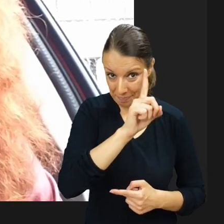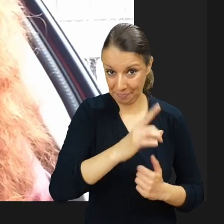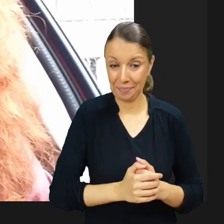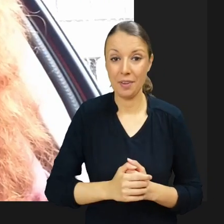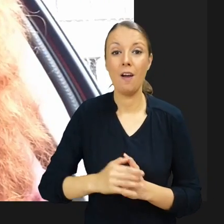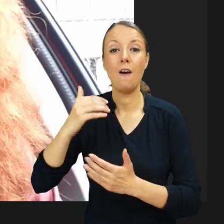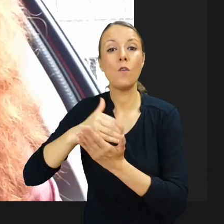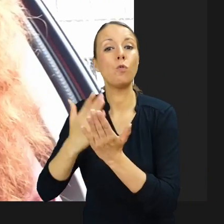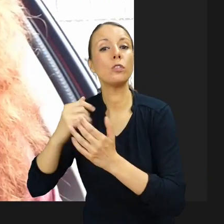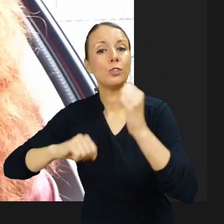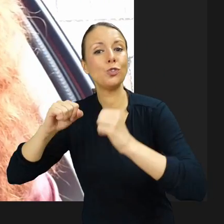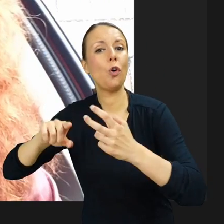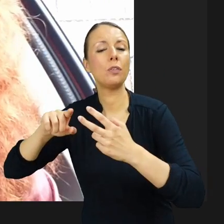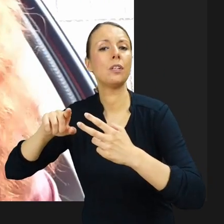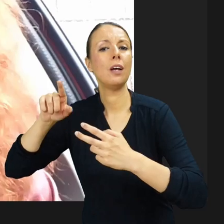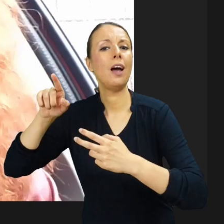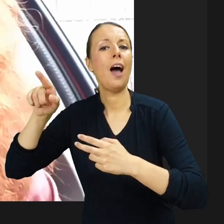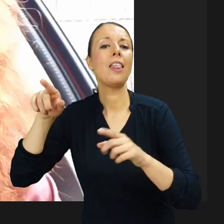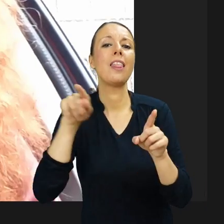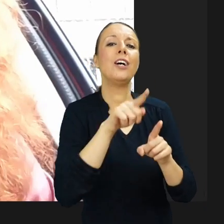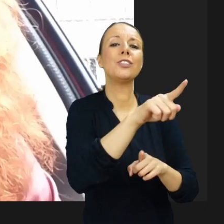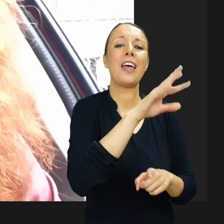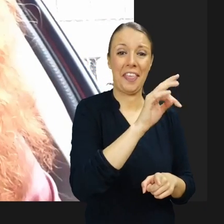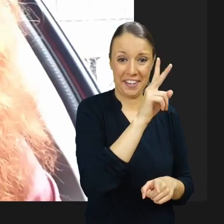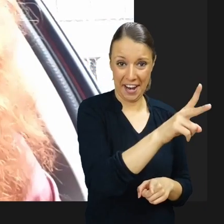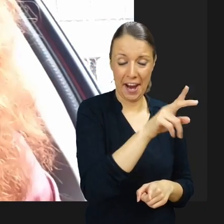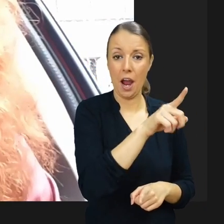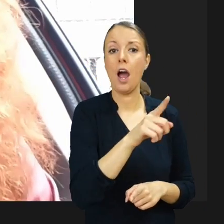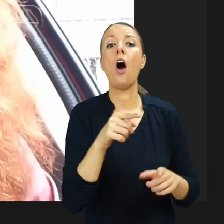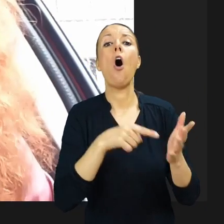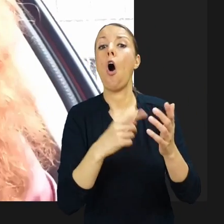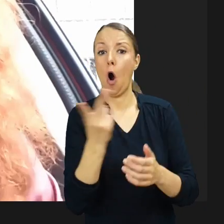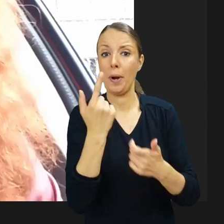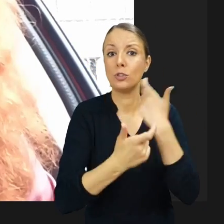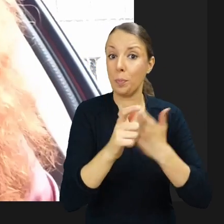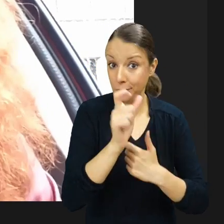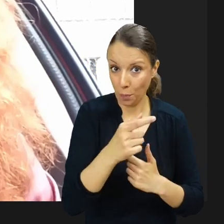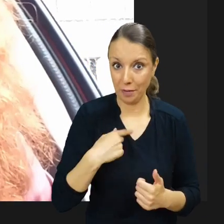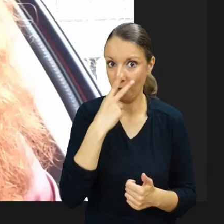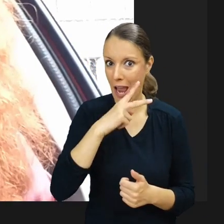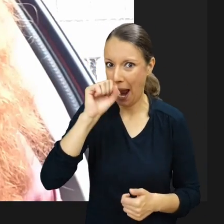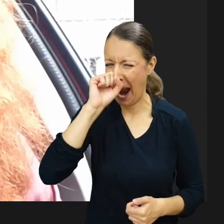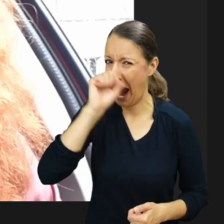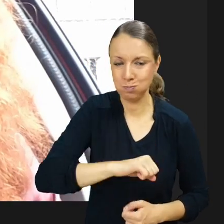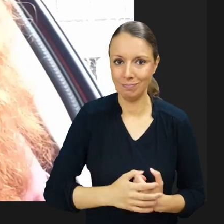Wojewódzki Sąd Administracyjny i Trybunał Konstytucyjny w tej sprawie zrobili, co też pokazuje absurd